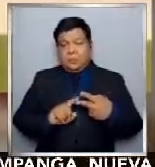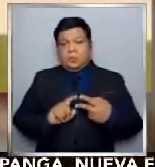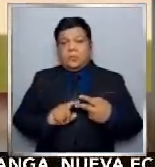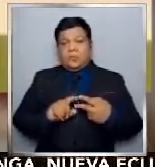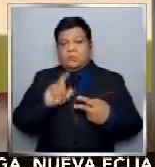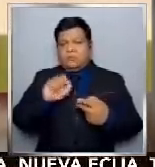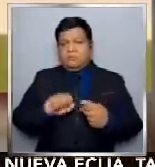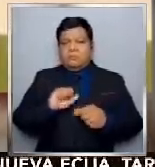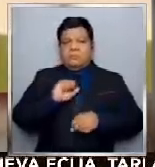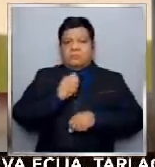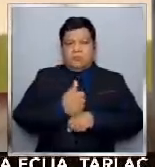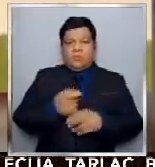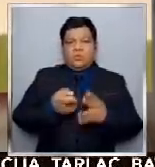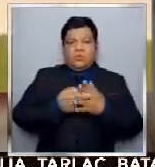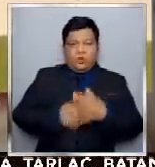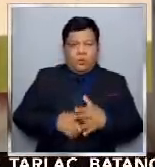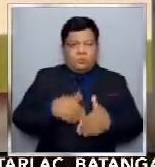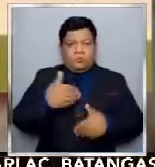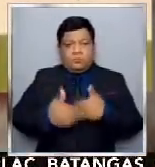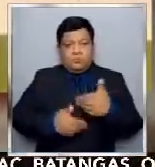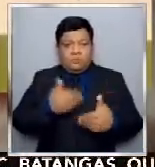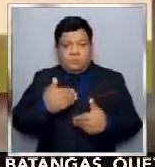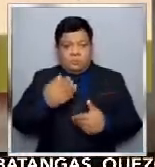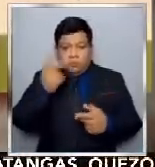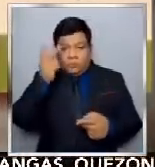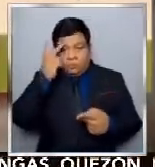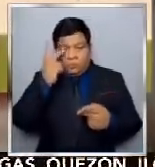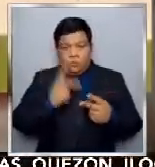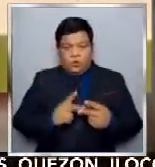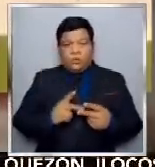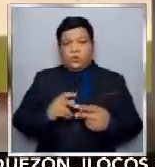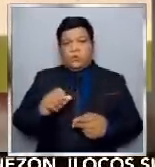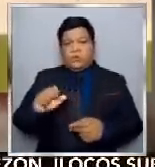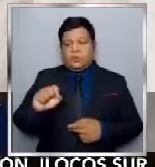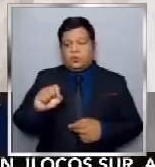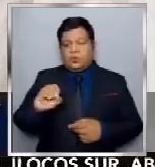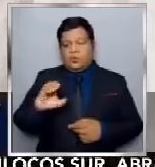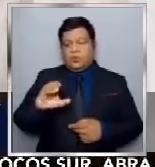groundwork for yung socialist program.